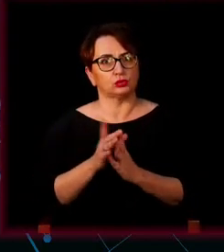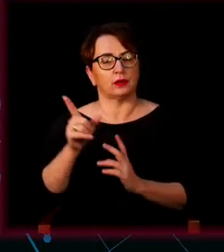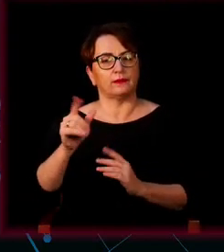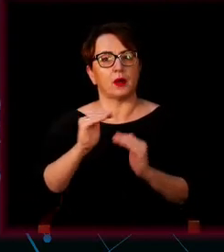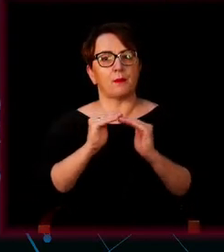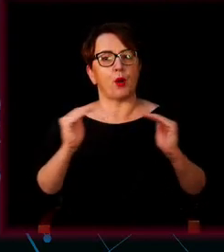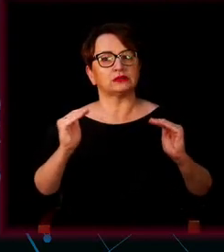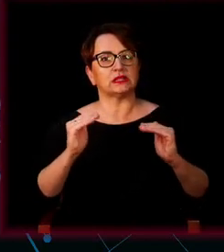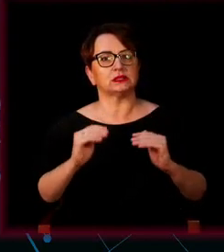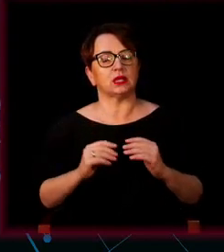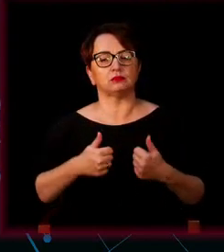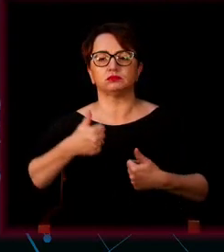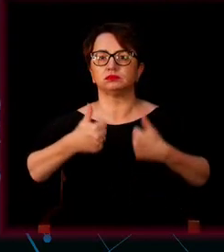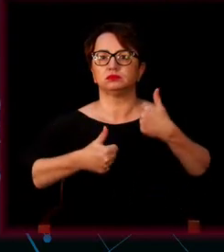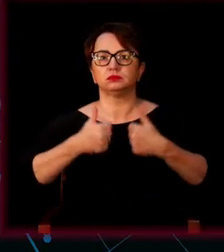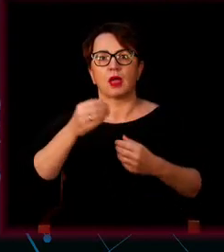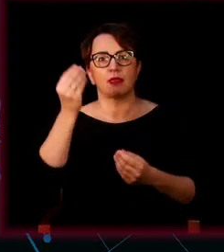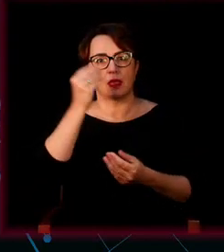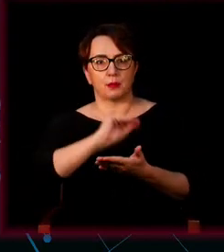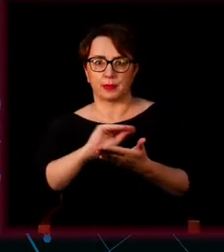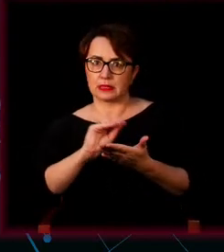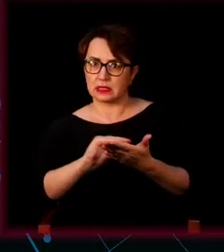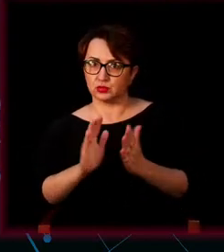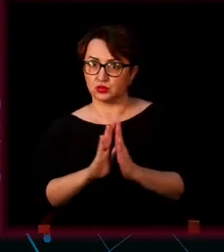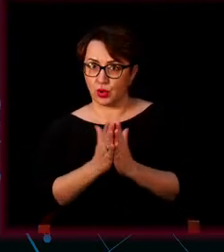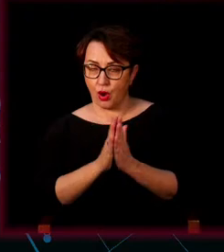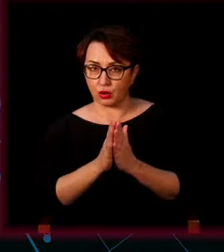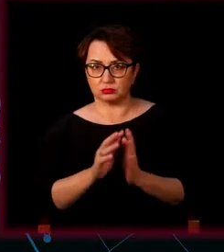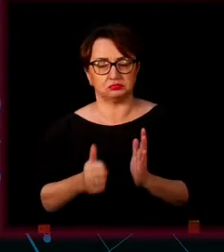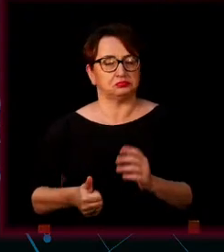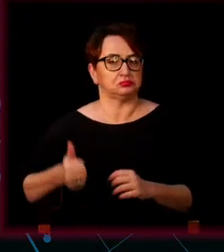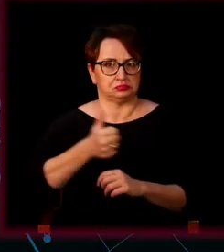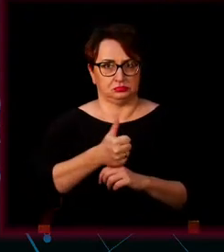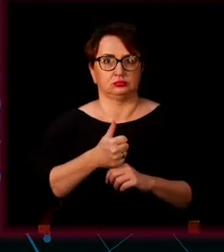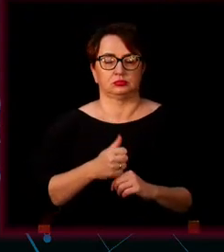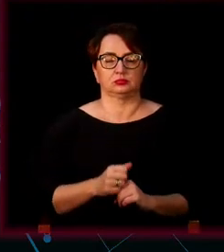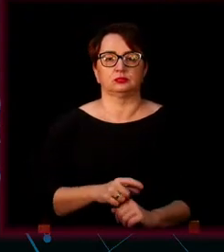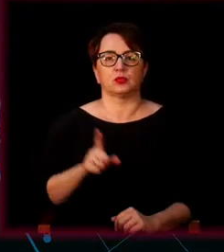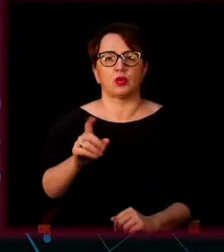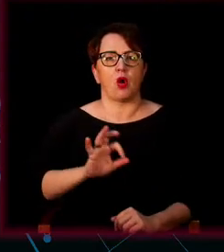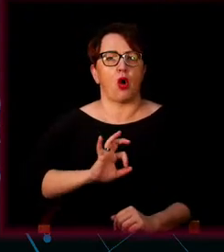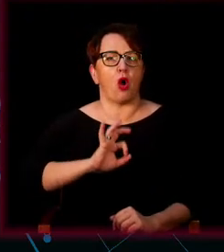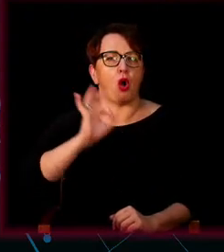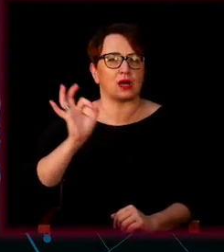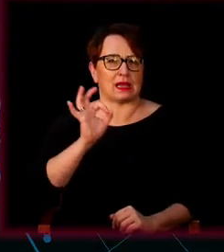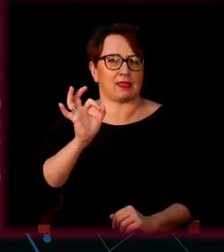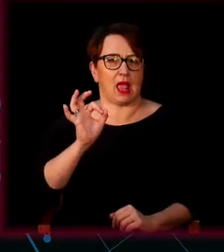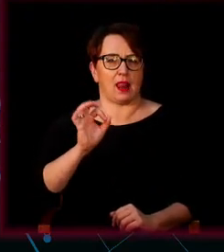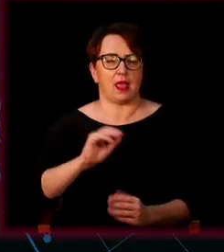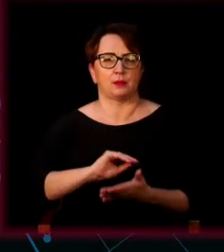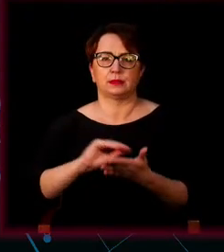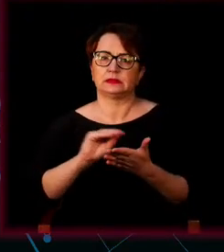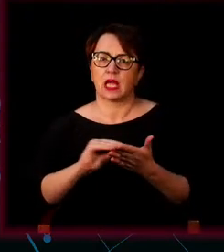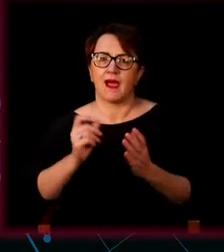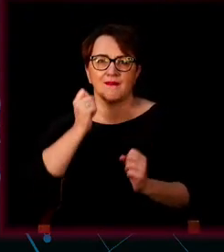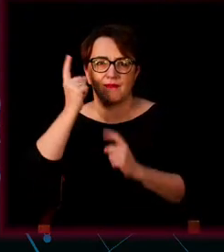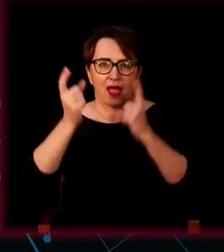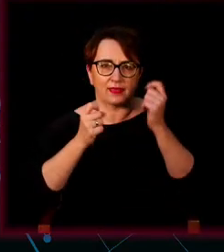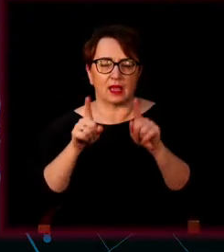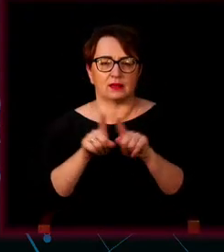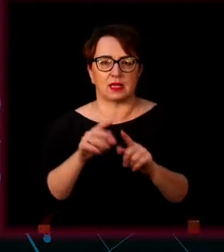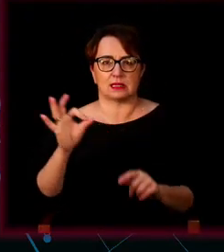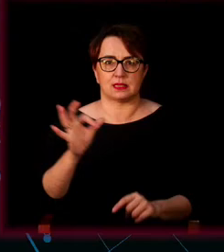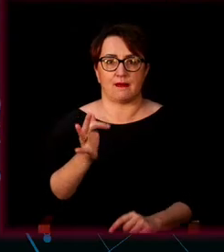jej pozycję jako po pierwsze właśnie niezwykle oryginalnej pisarki zarówno fantasy, jak i science